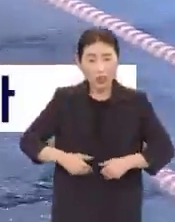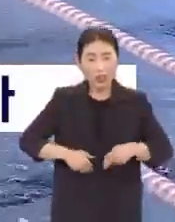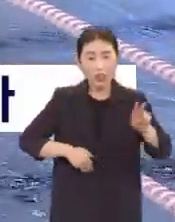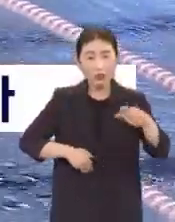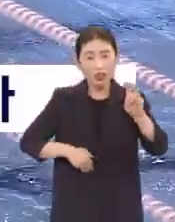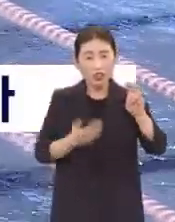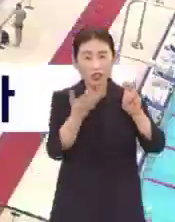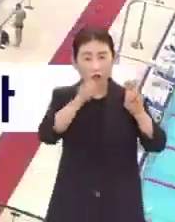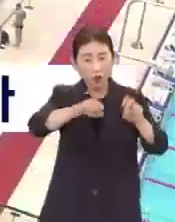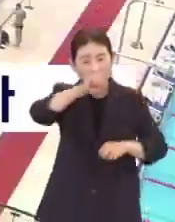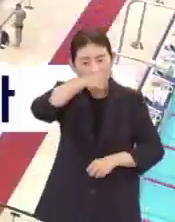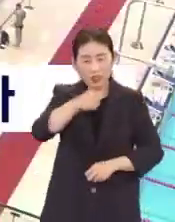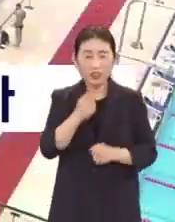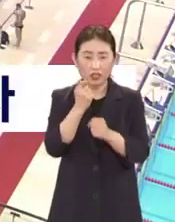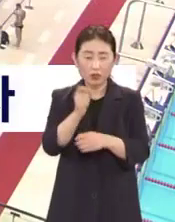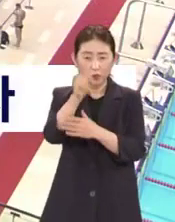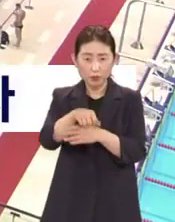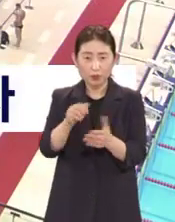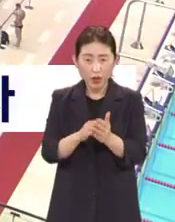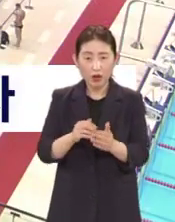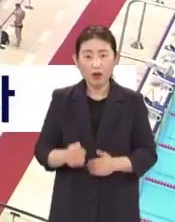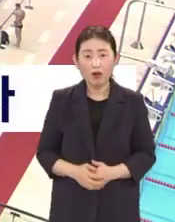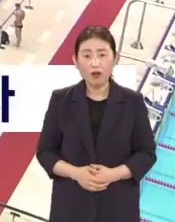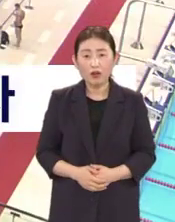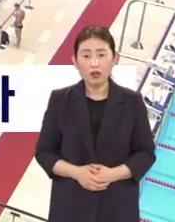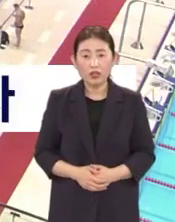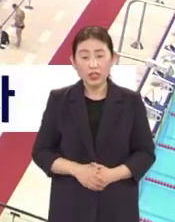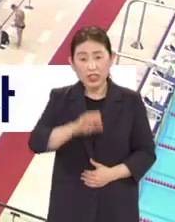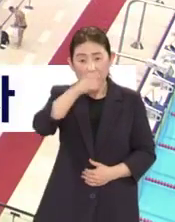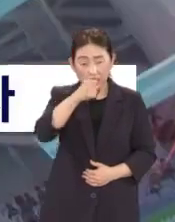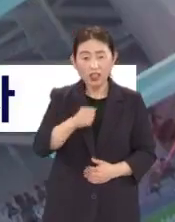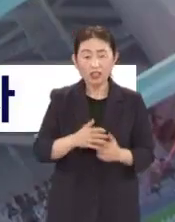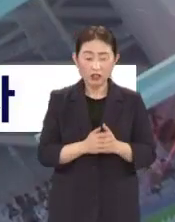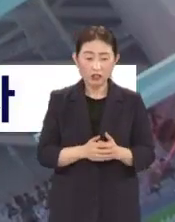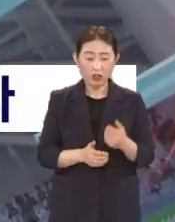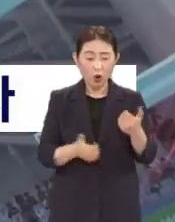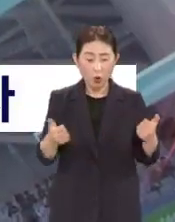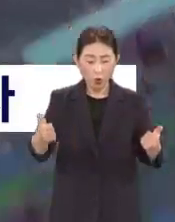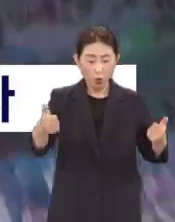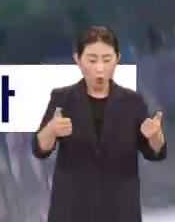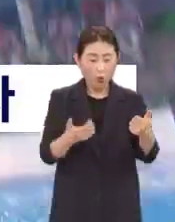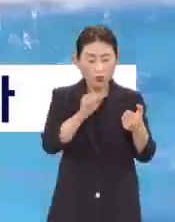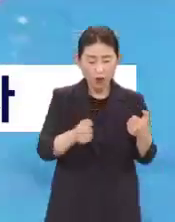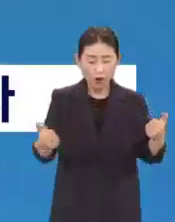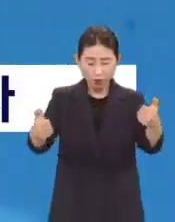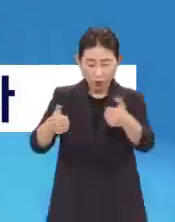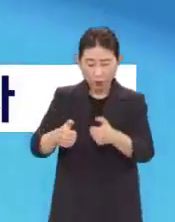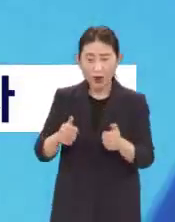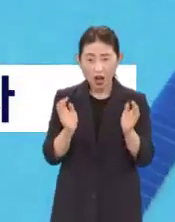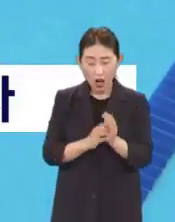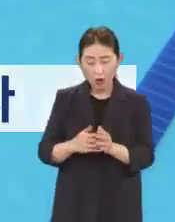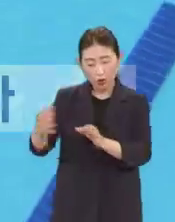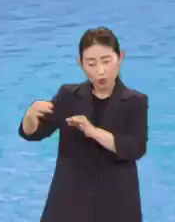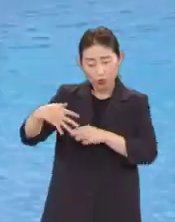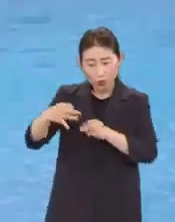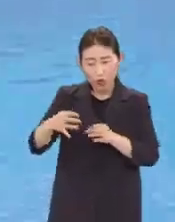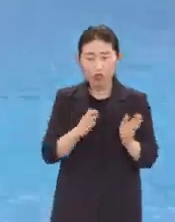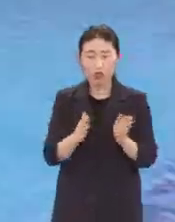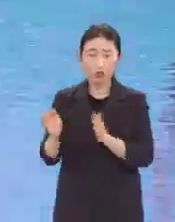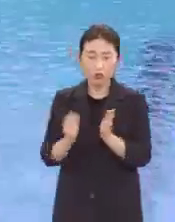220억원의 올해 예산도 승인됐습니다이 예산은 4개 시도가 50억원씩 출전하고 스폰서식 등